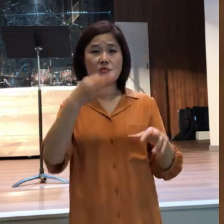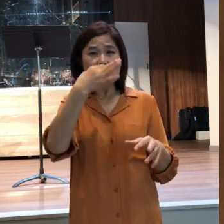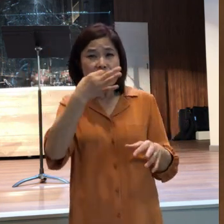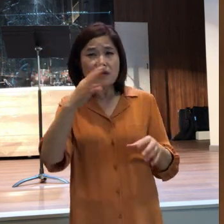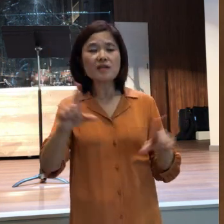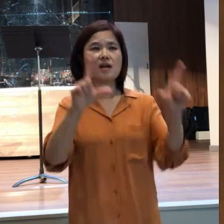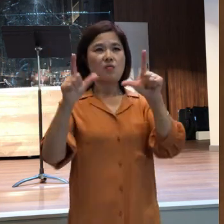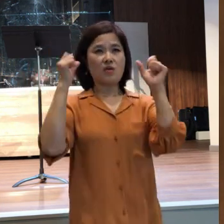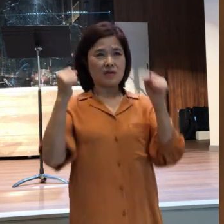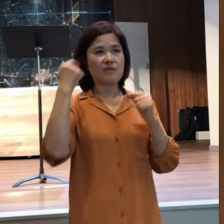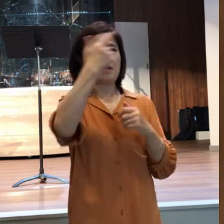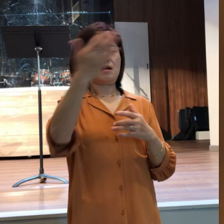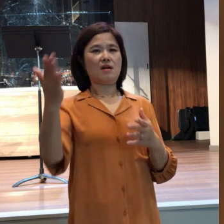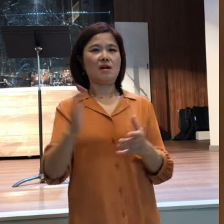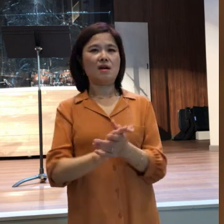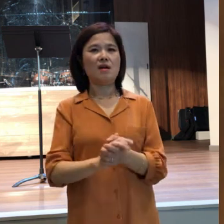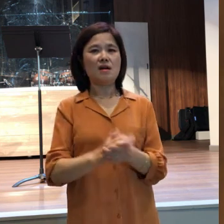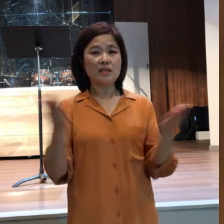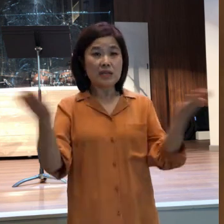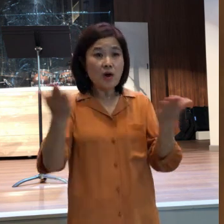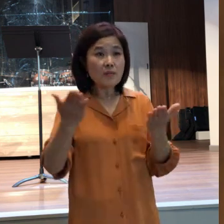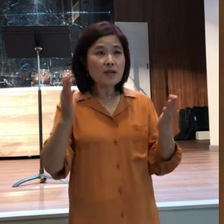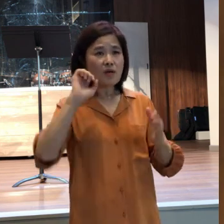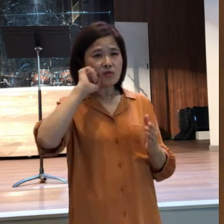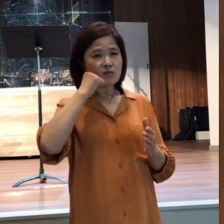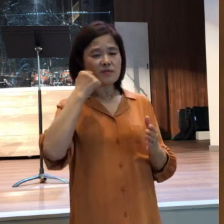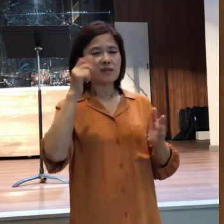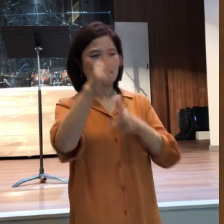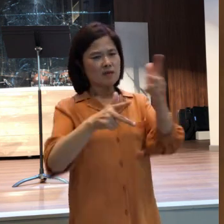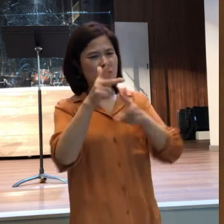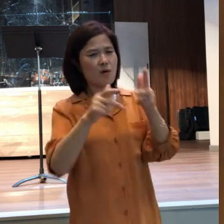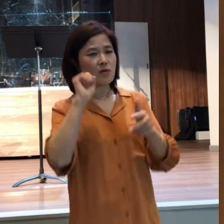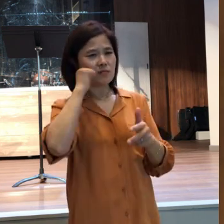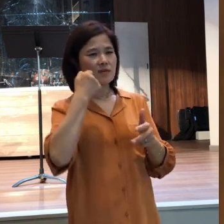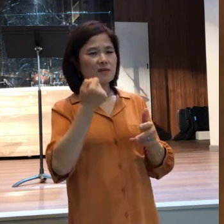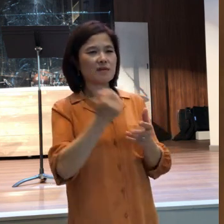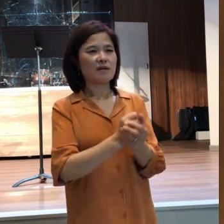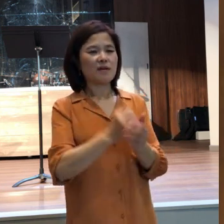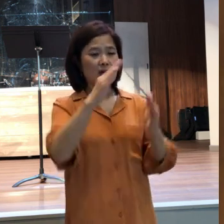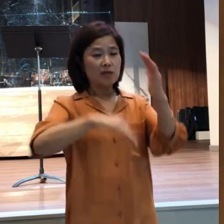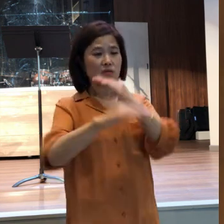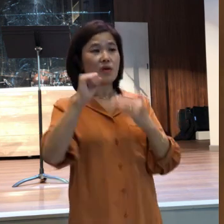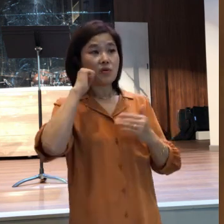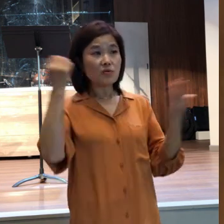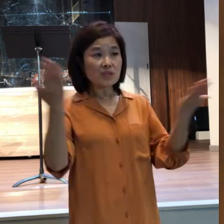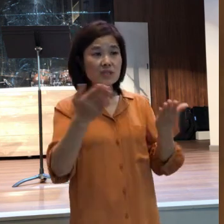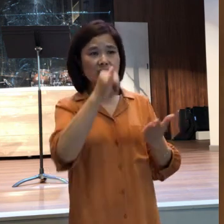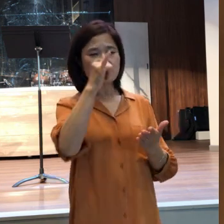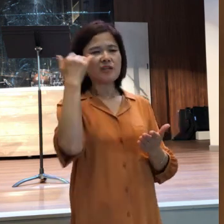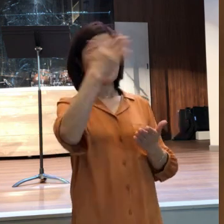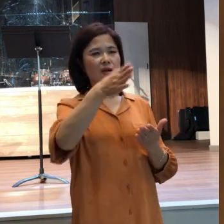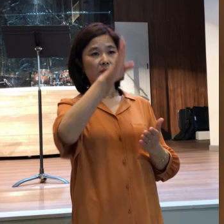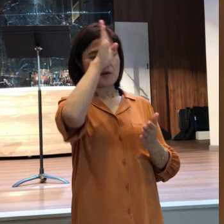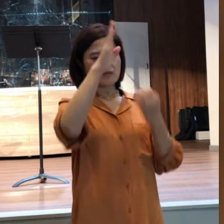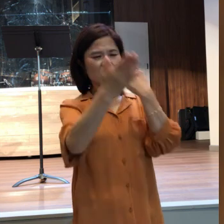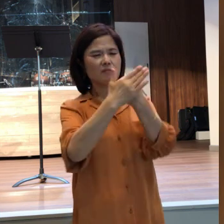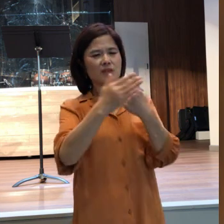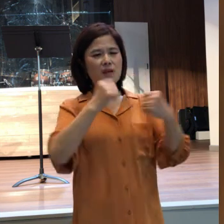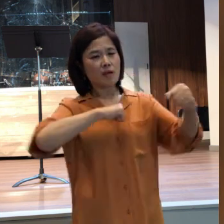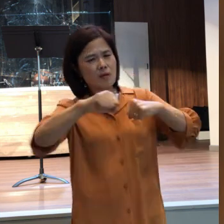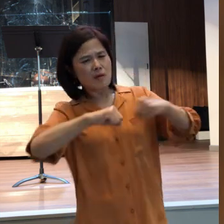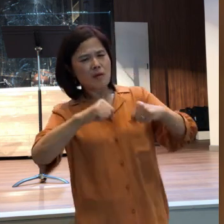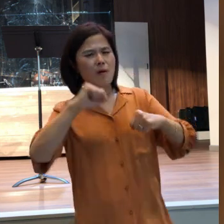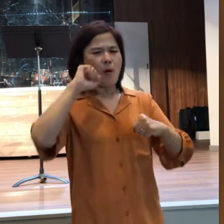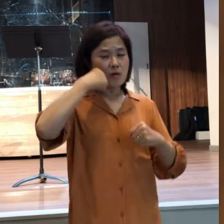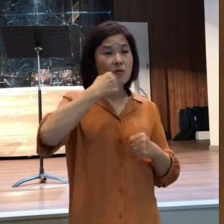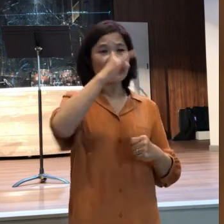살고 계십니까? 사업이 어려우십니까? 가정에 어려운 일이 있으십니까? 병들어 몸이 마음대로